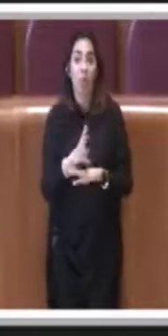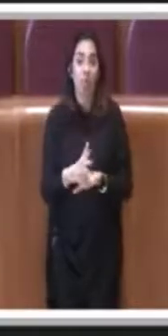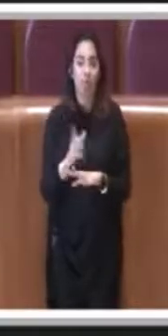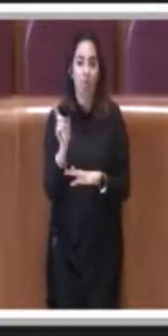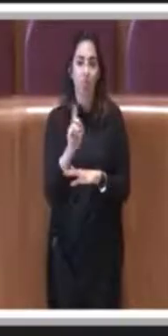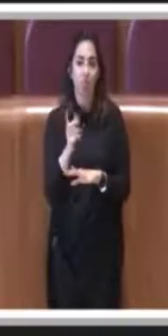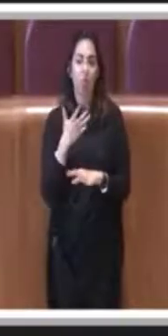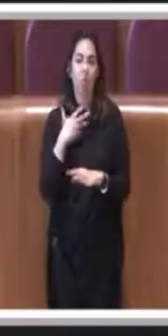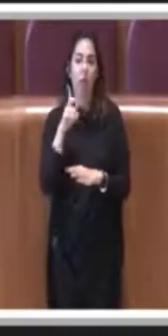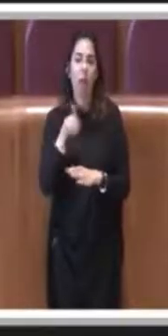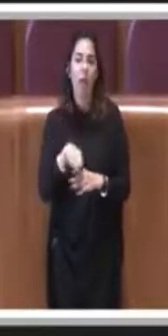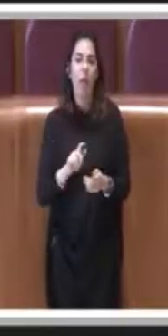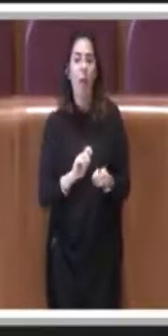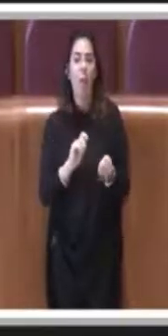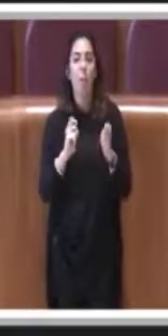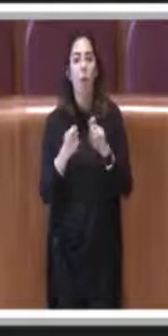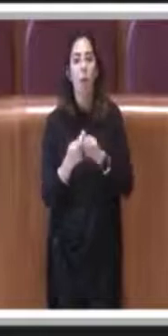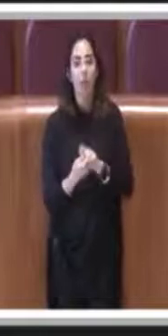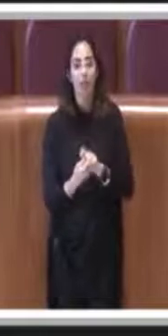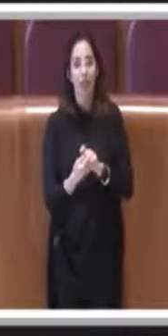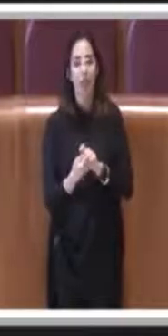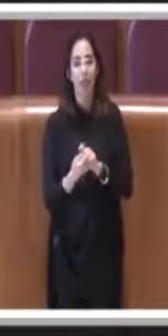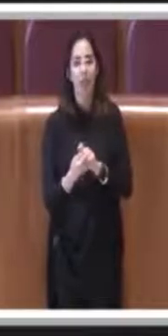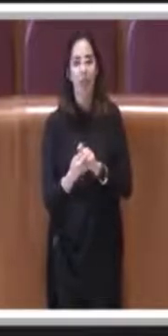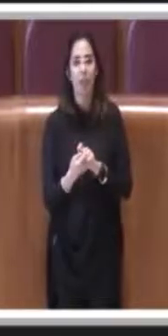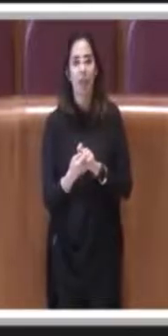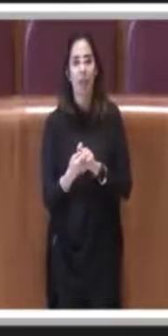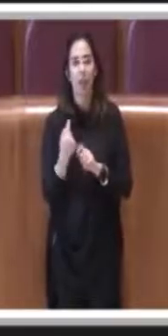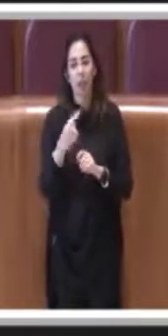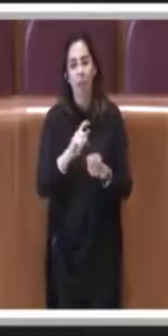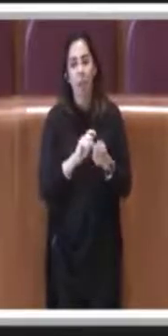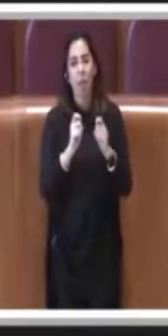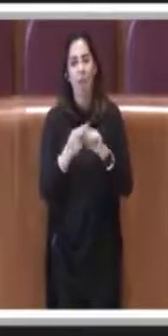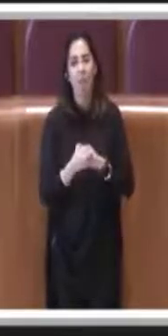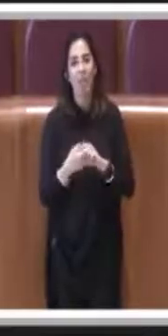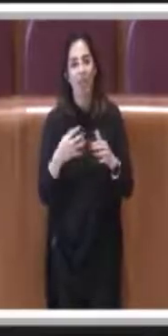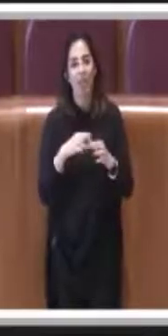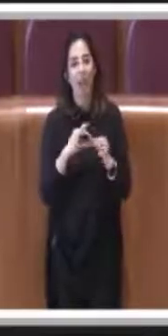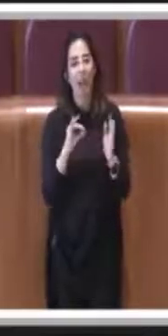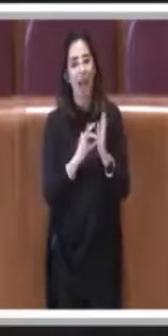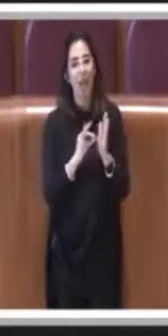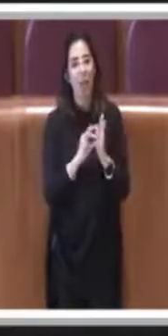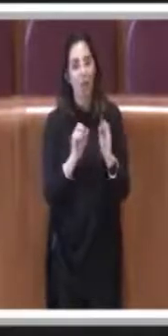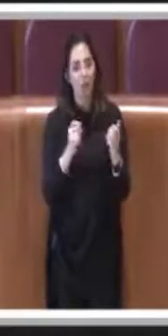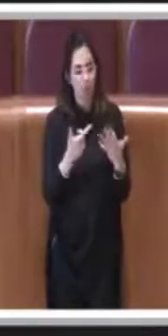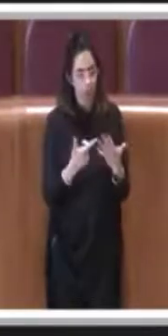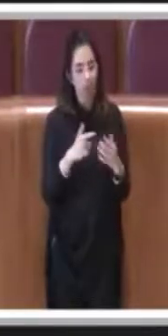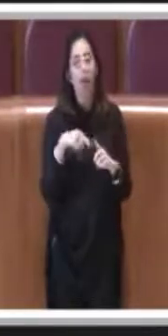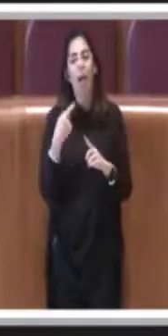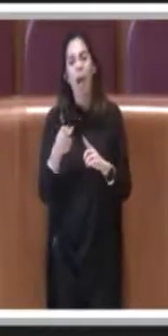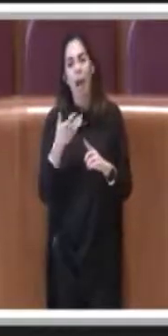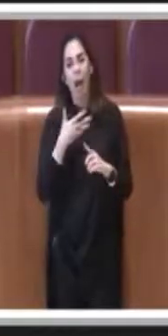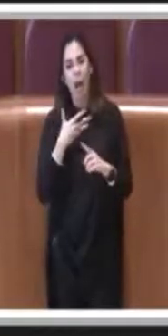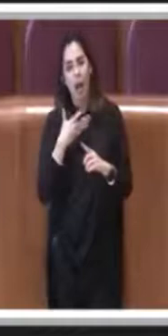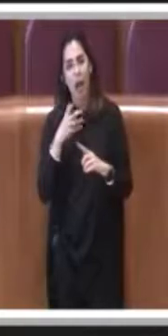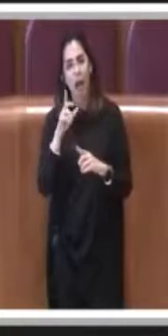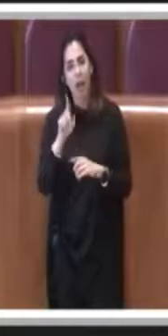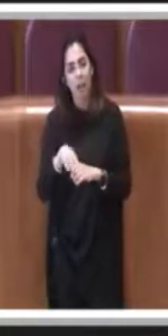una modifica e questo è una modifica all'articolo 17, segue anche una modifica